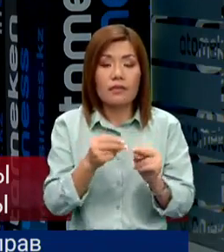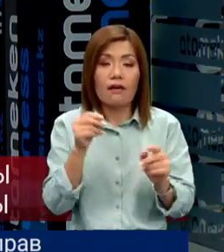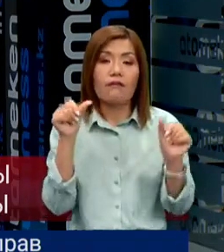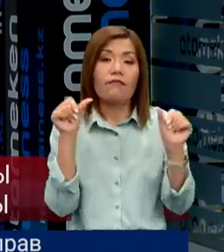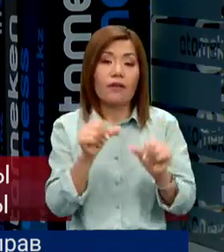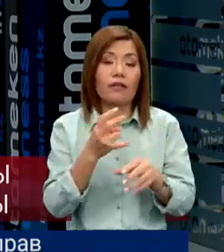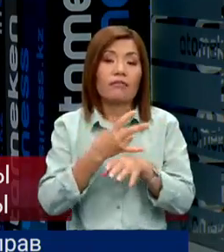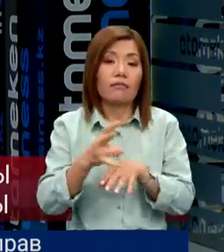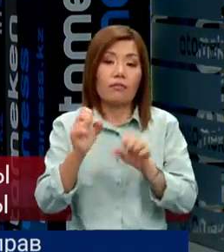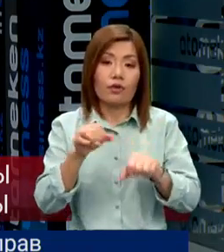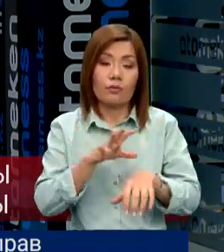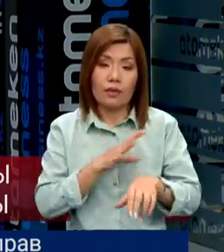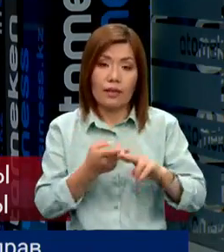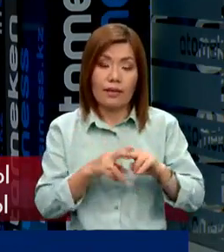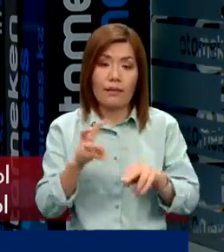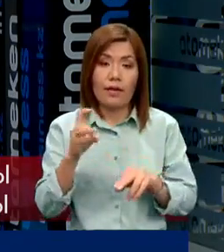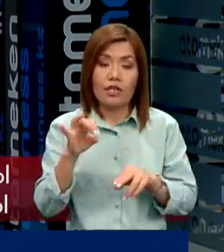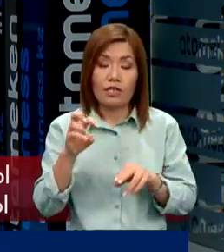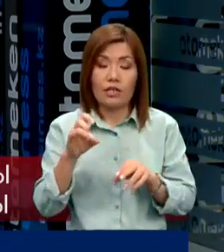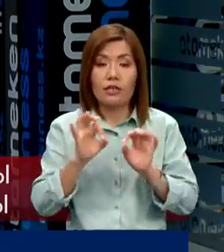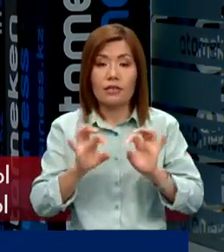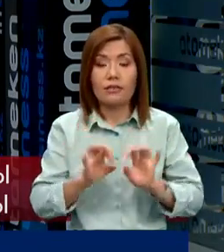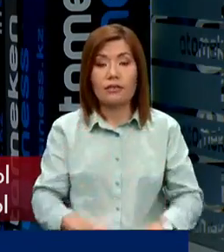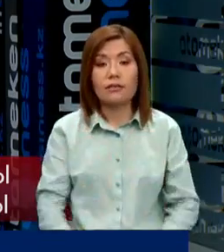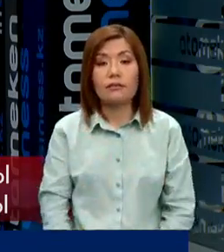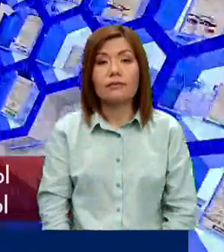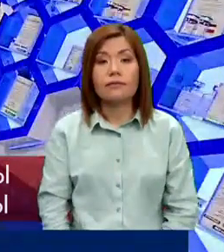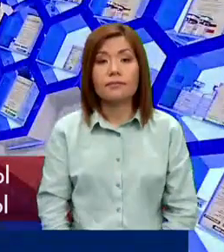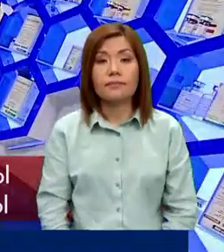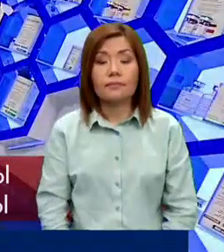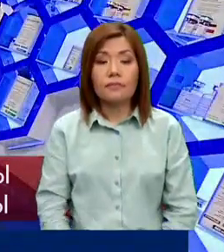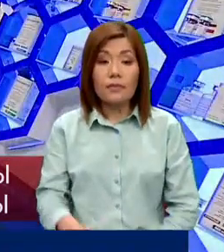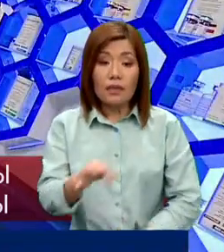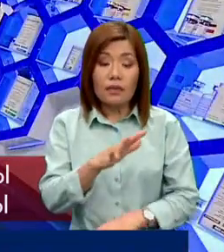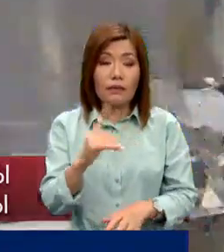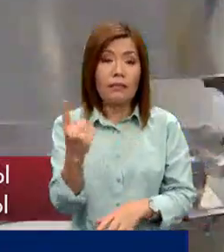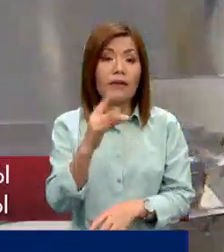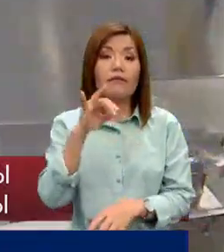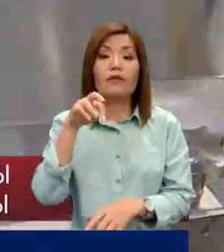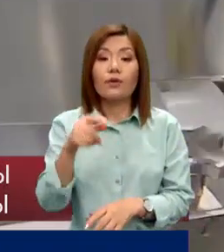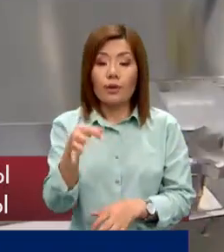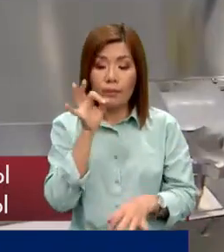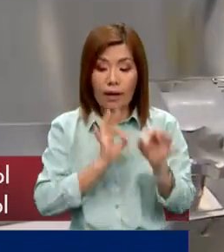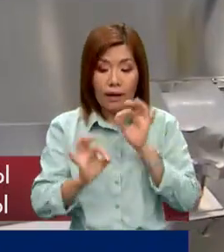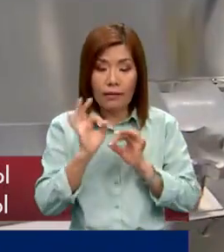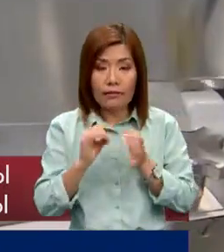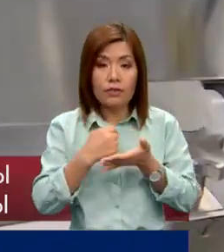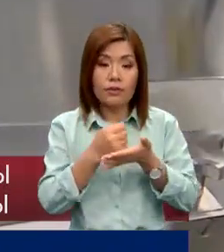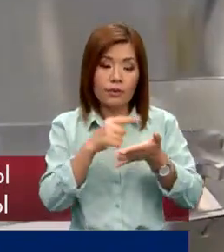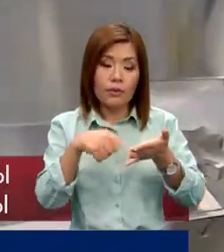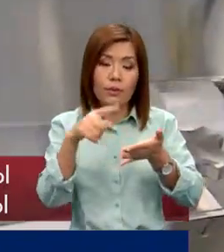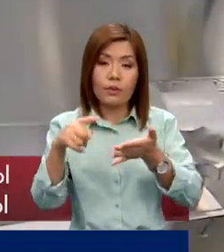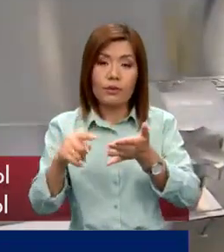себеп? Мәселенің мән-жайы әріптесім Маржан Жұмабайдың бейне материалында. Еліміз бірінші шілдеден дәрілік заттарды таңбалауға